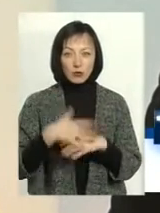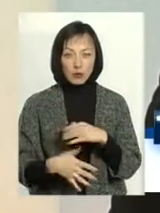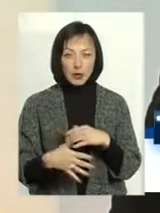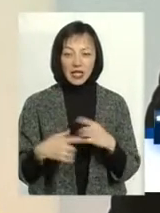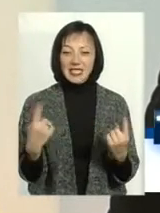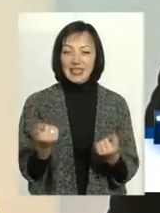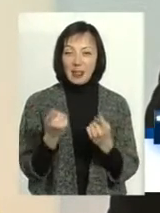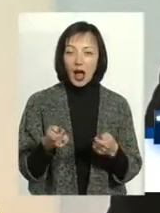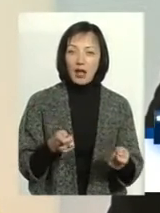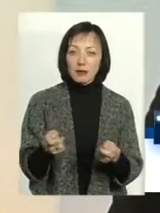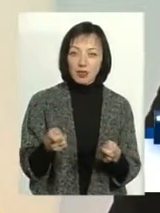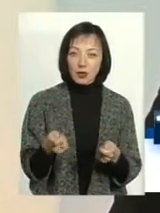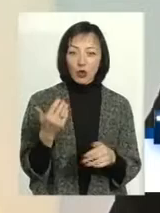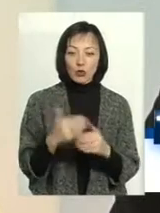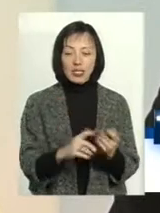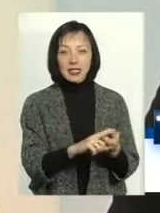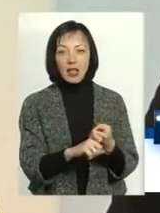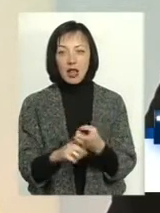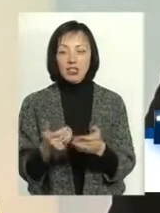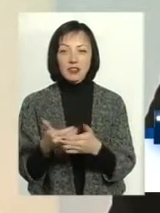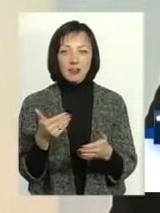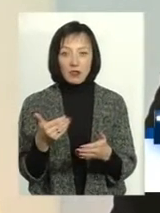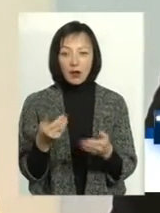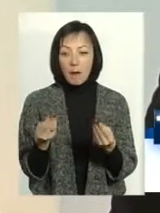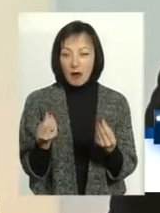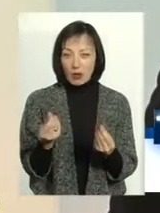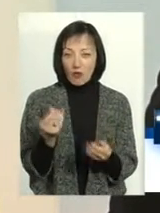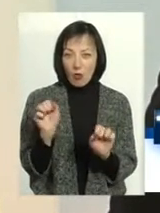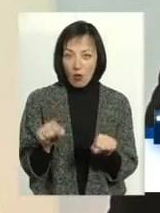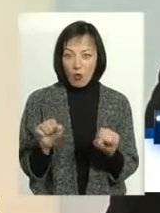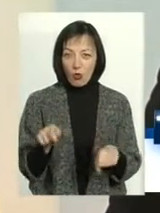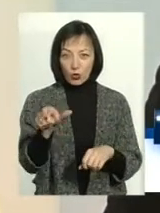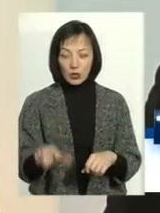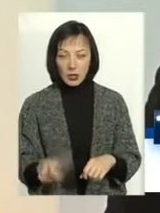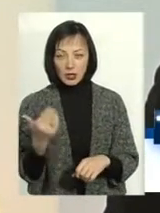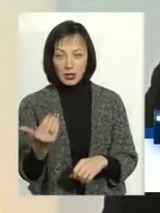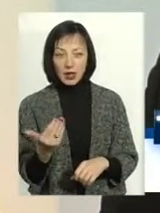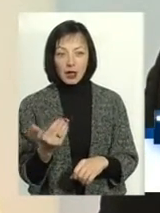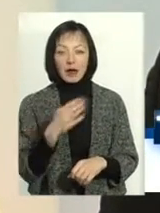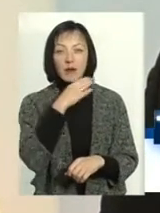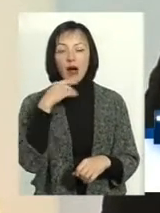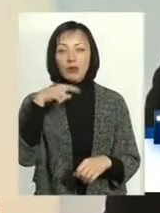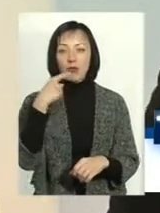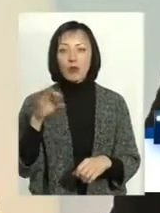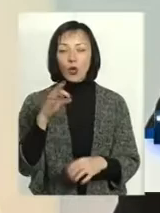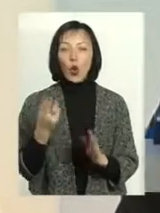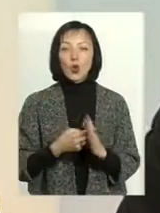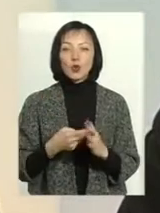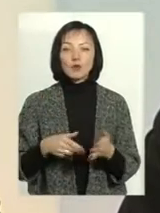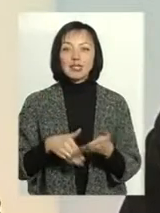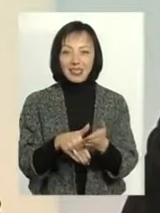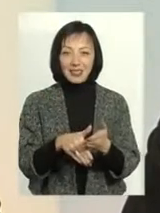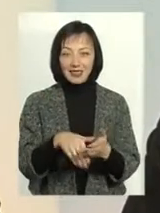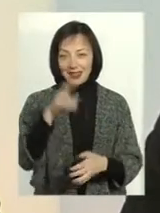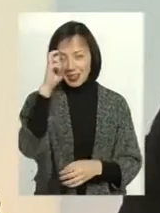цивільна, адміністративна, да, вона вже залежить від майнового стану особи. Знаєте, як багато говорять зараз про субсидії, що